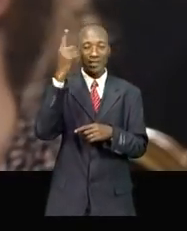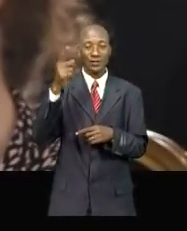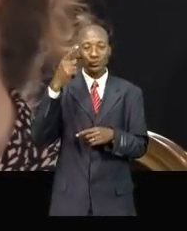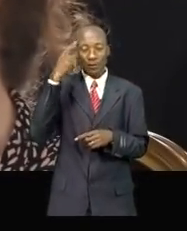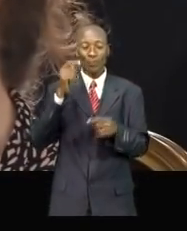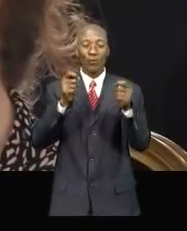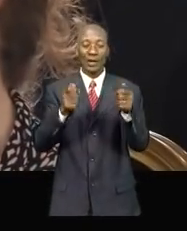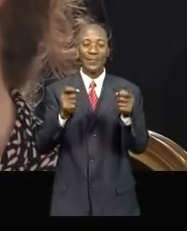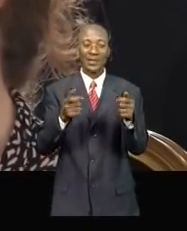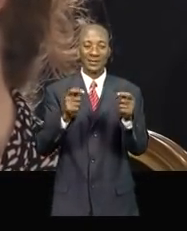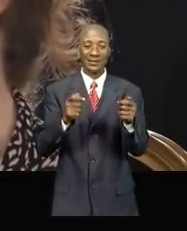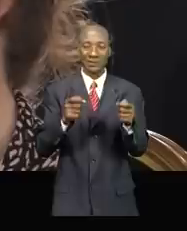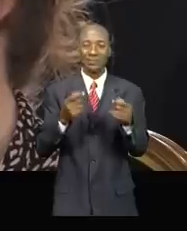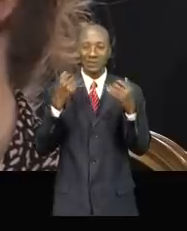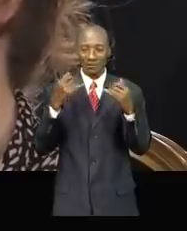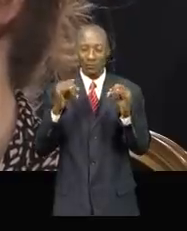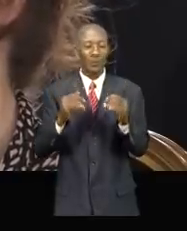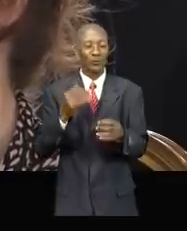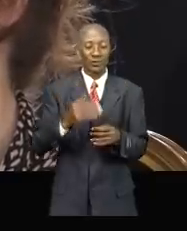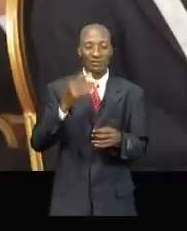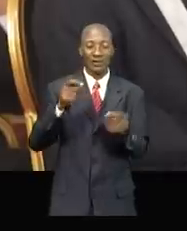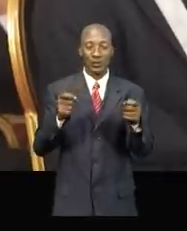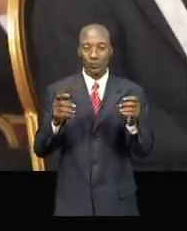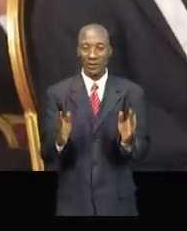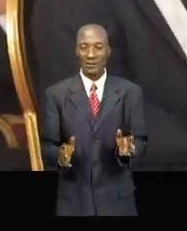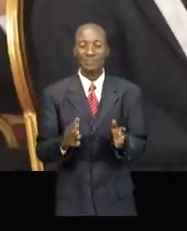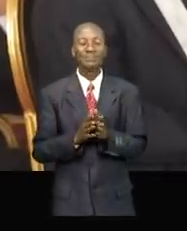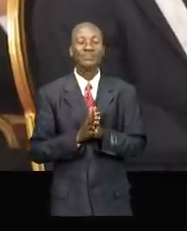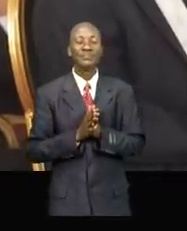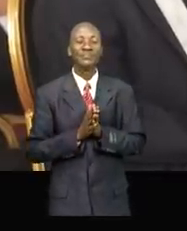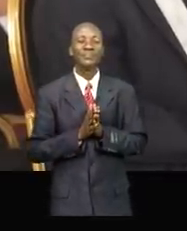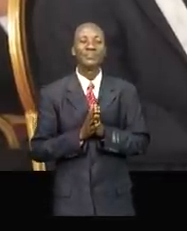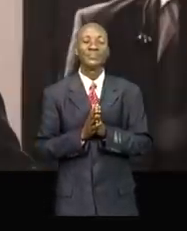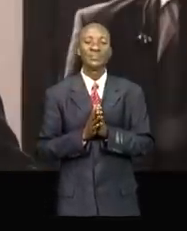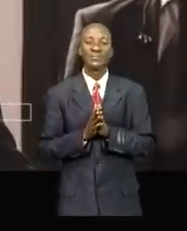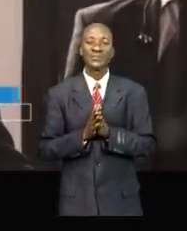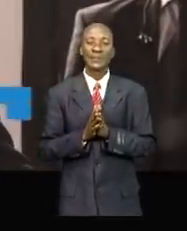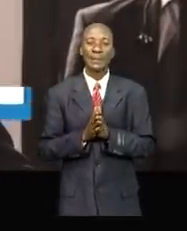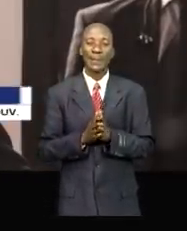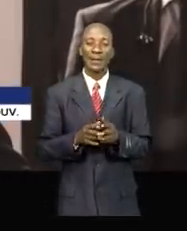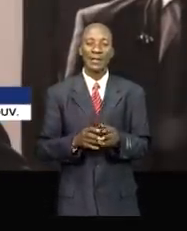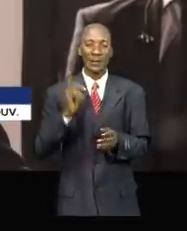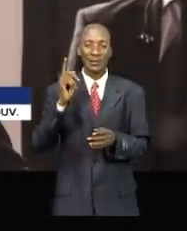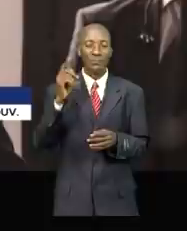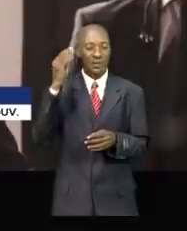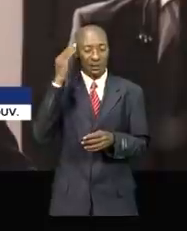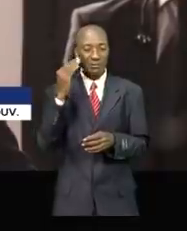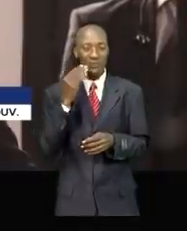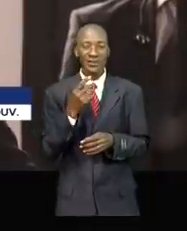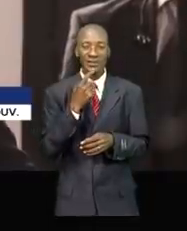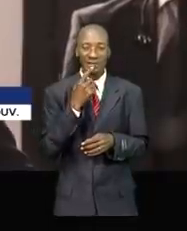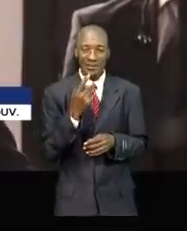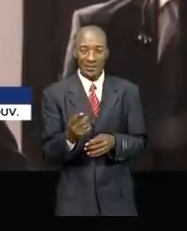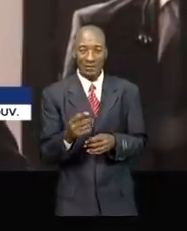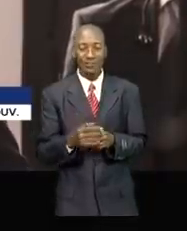« L'information comme bien public ». Quand nous grandissions, j'espère que c'est toujours le cas, le journaliste, on disait toujours « Monsieur le